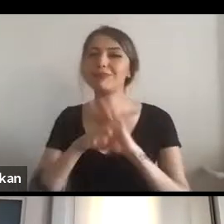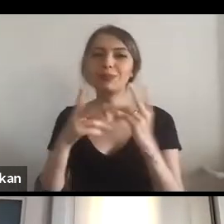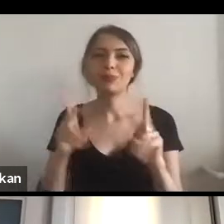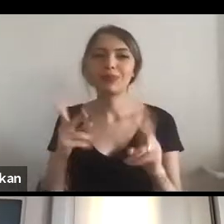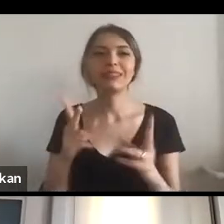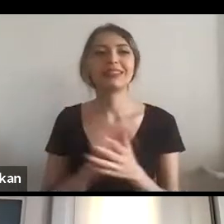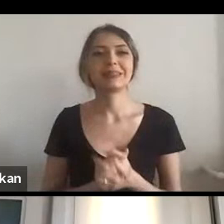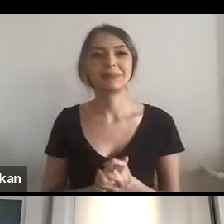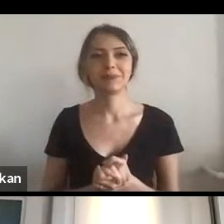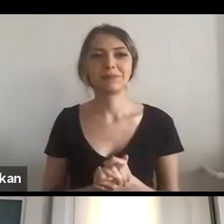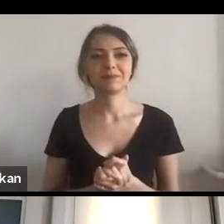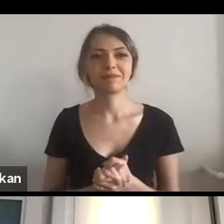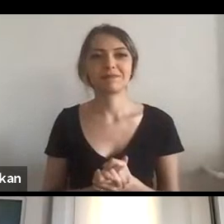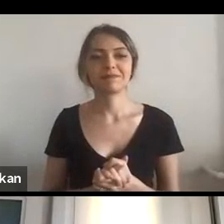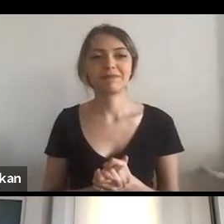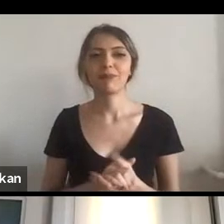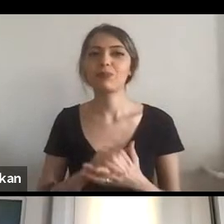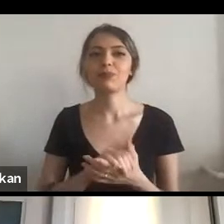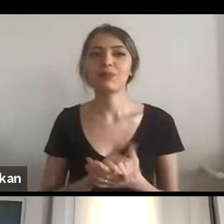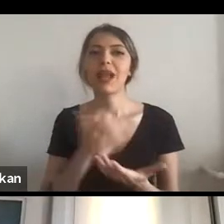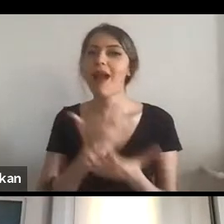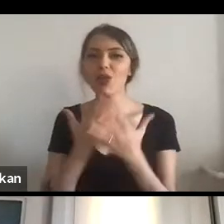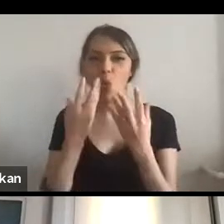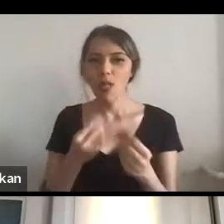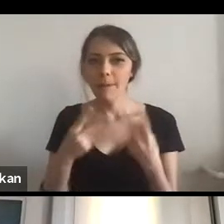isterseniz linkleri duruyor.